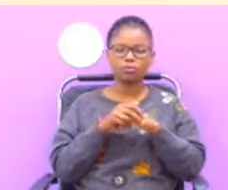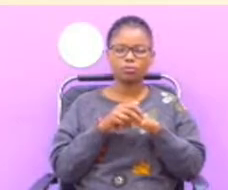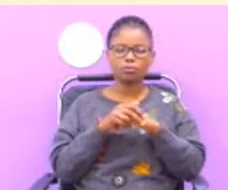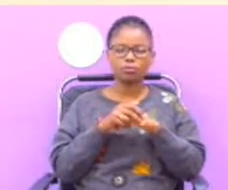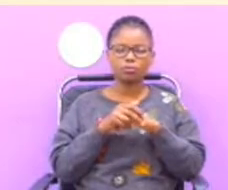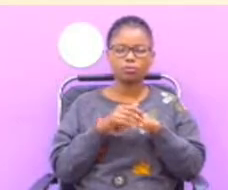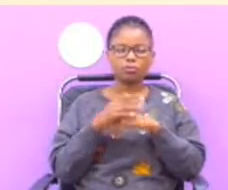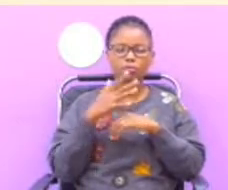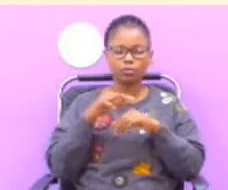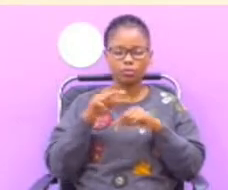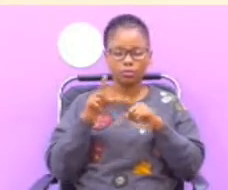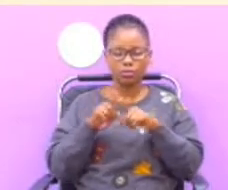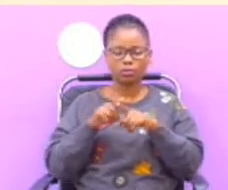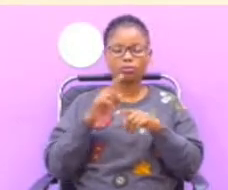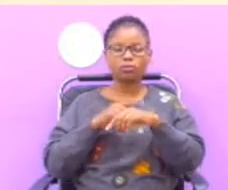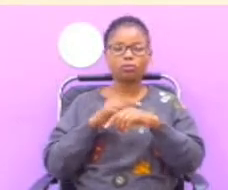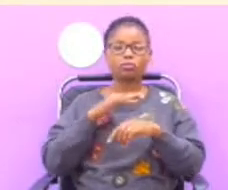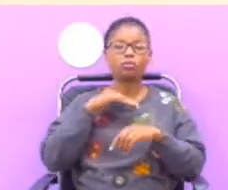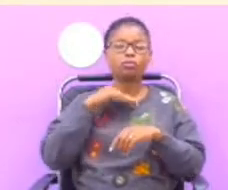ona ũngĩgakua